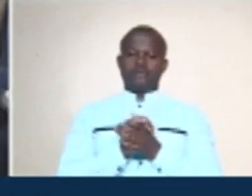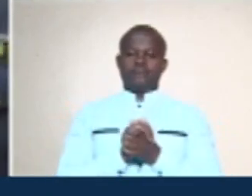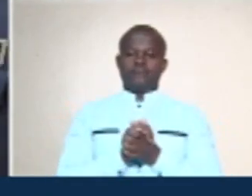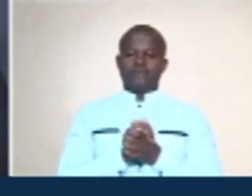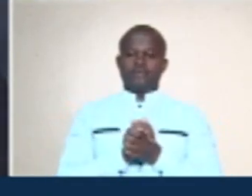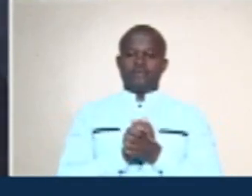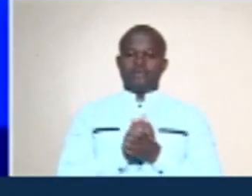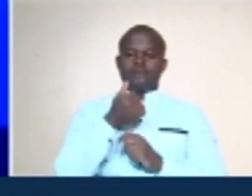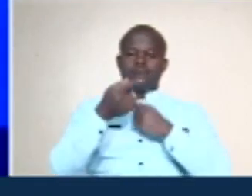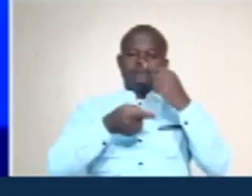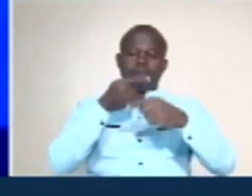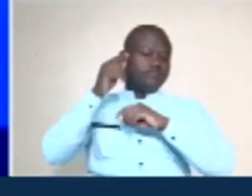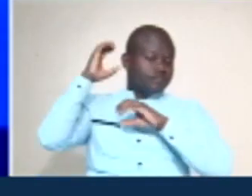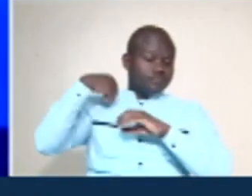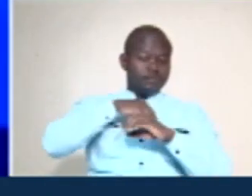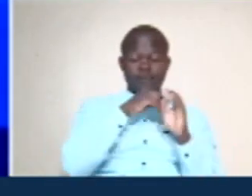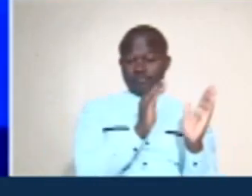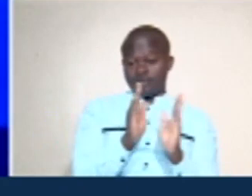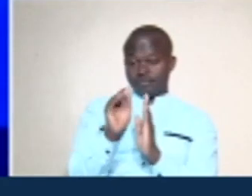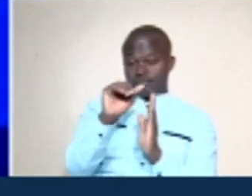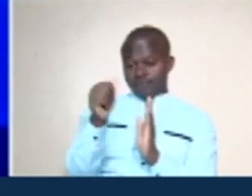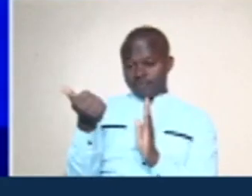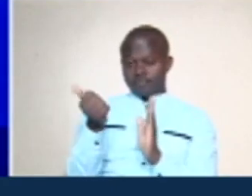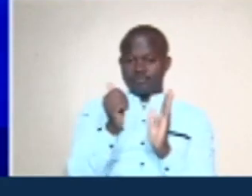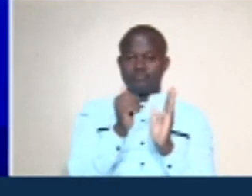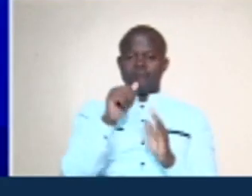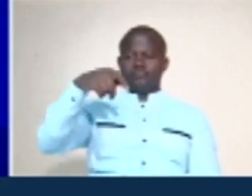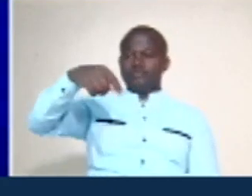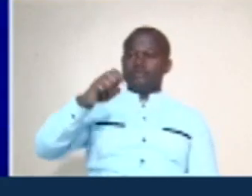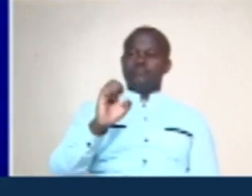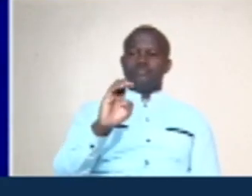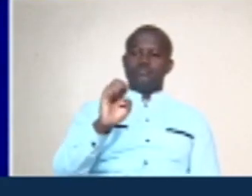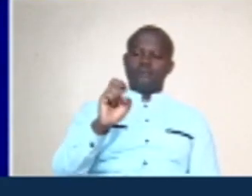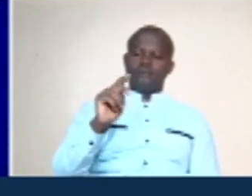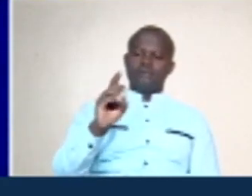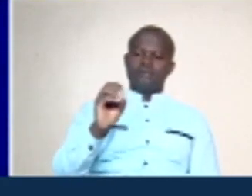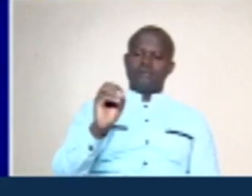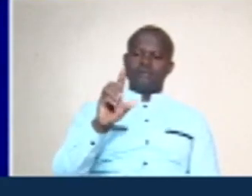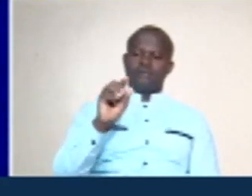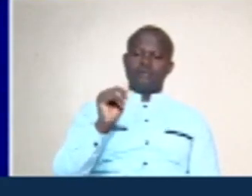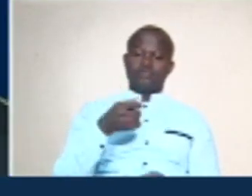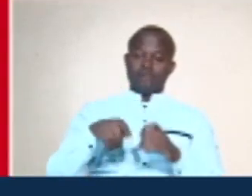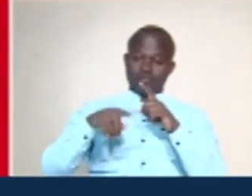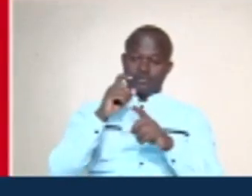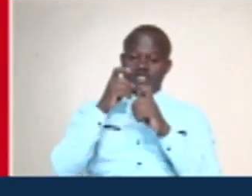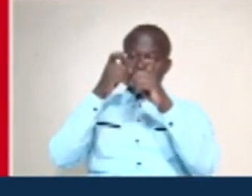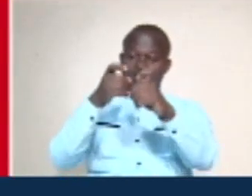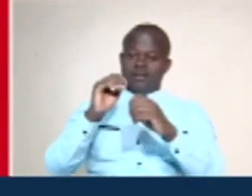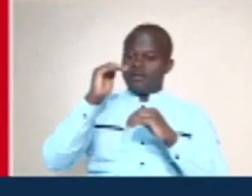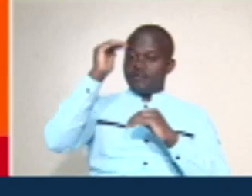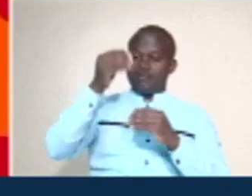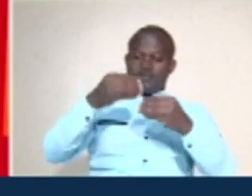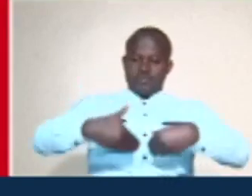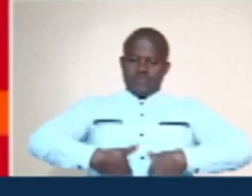bimeze. Dukomeje n'amakuru yandi twabateguriye kuri uyu mugoroba. Peace Ndori iraguha negukanye igihembo nyamukuru kigenerwa